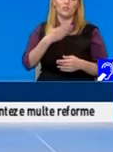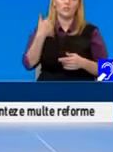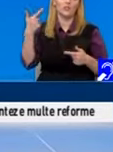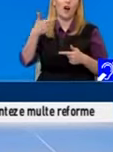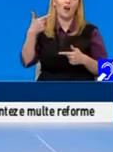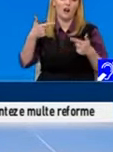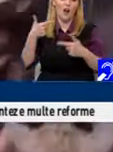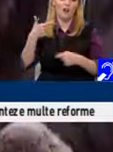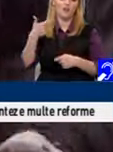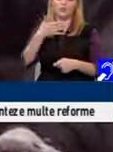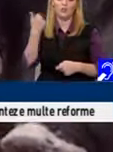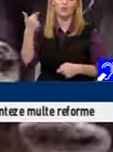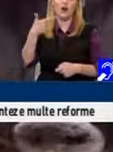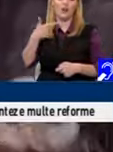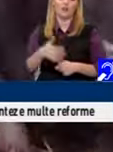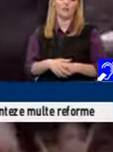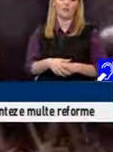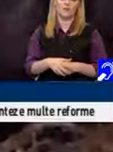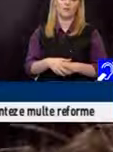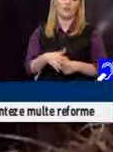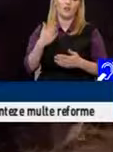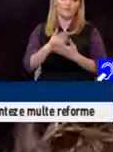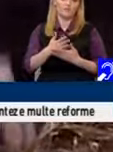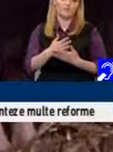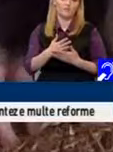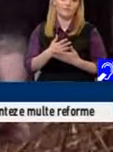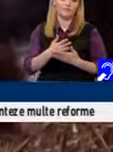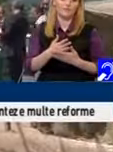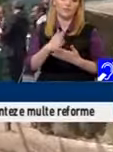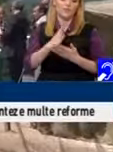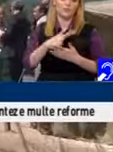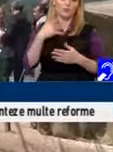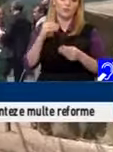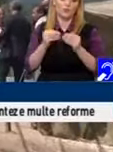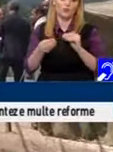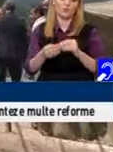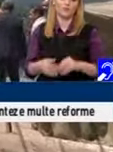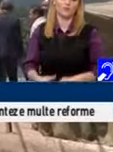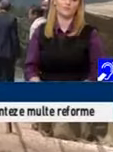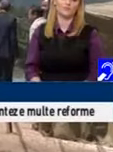alimentară acestor produse sunt diferite și evident